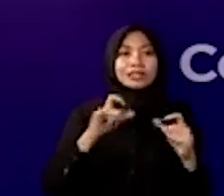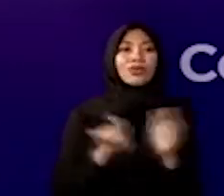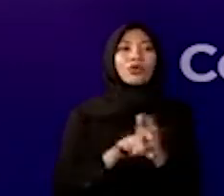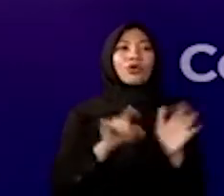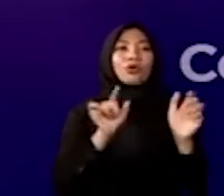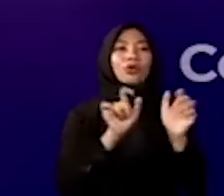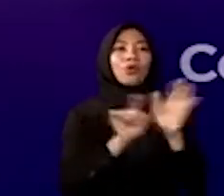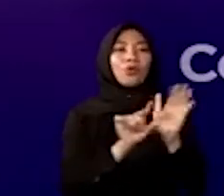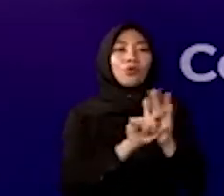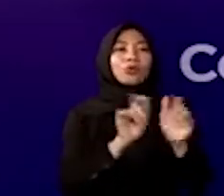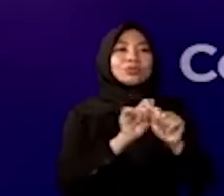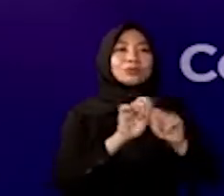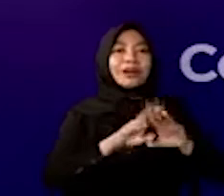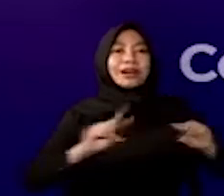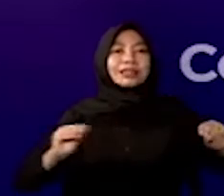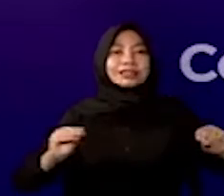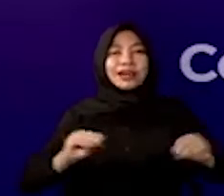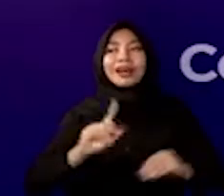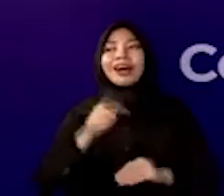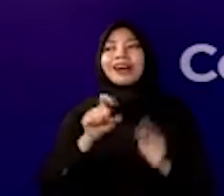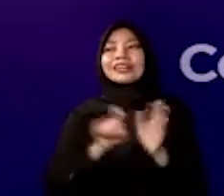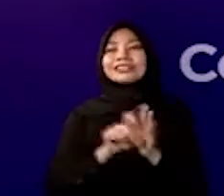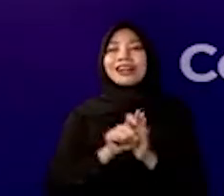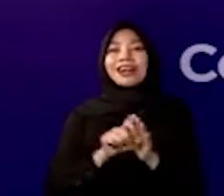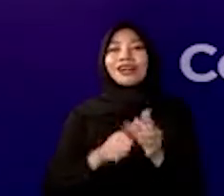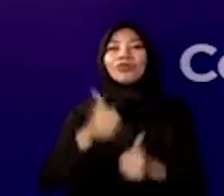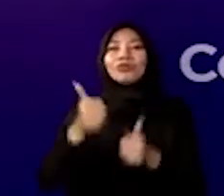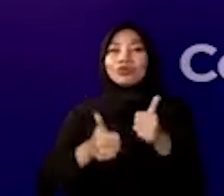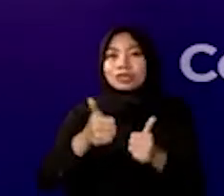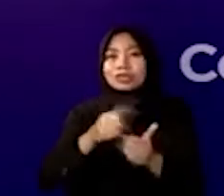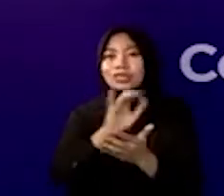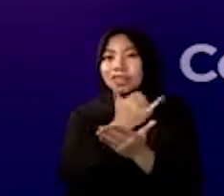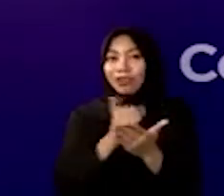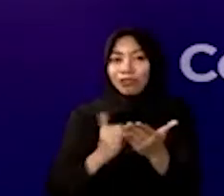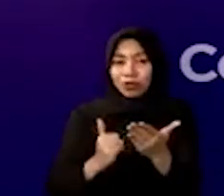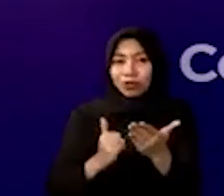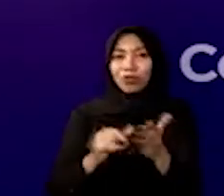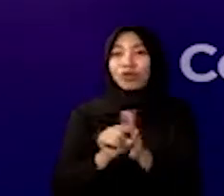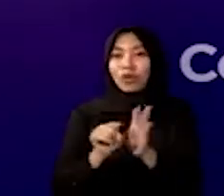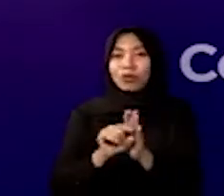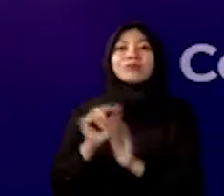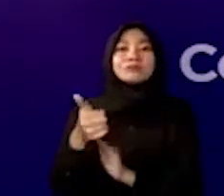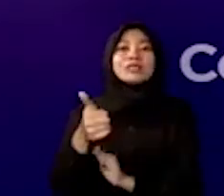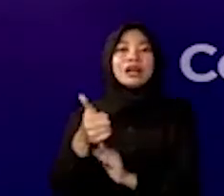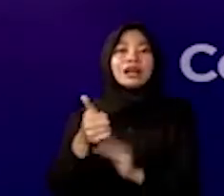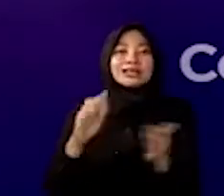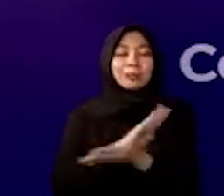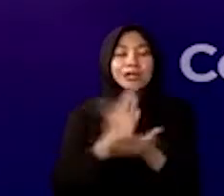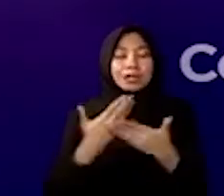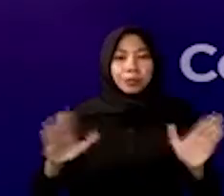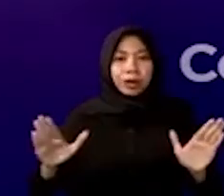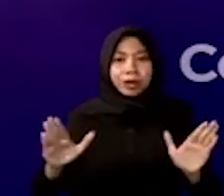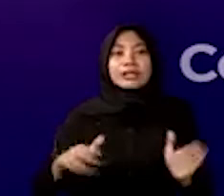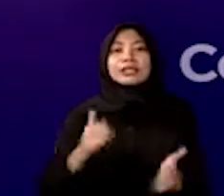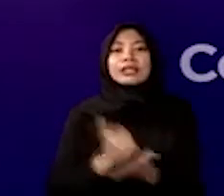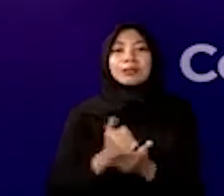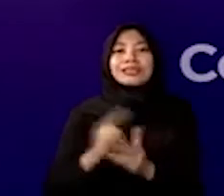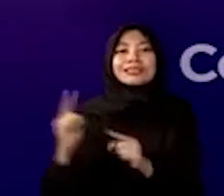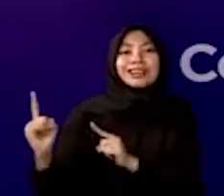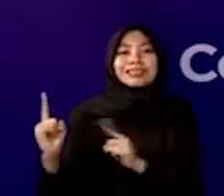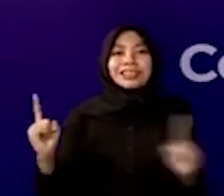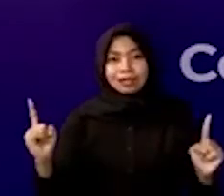kerja saluran melalui judicial review itu terbuka sehingga kita juga harus tetap mengutamakan menjaga